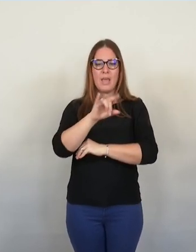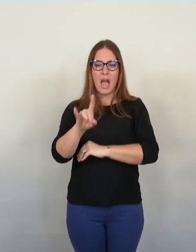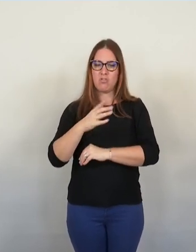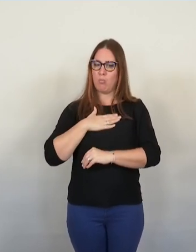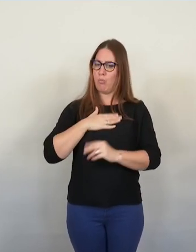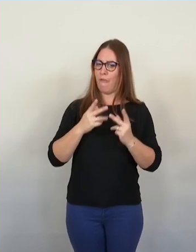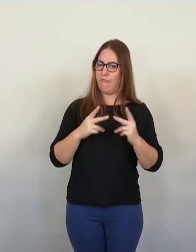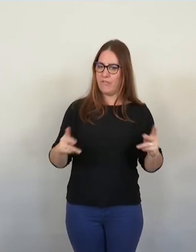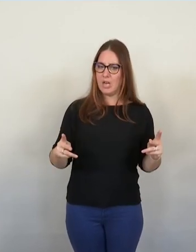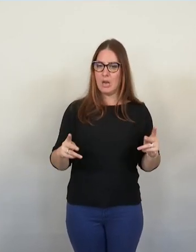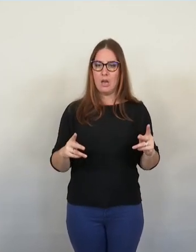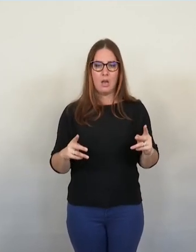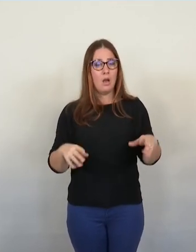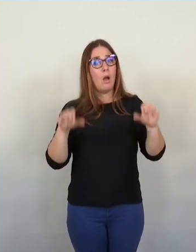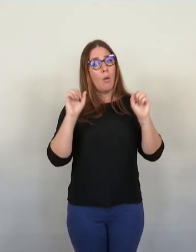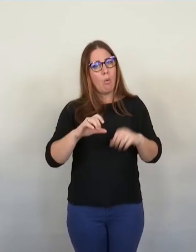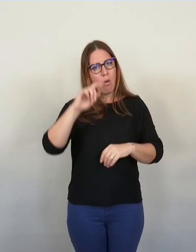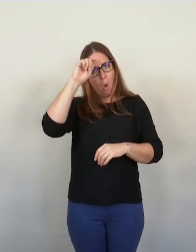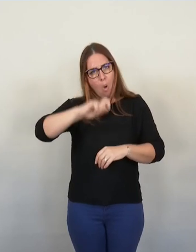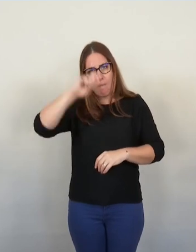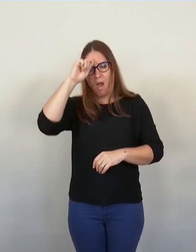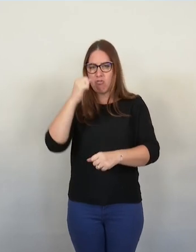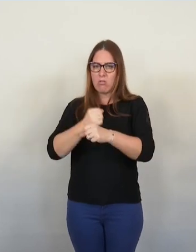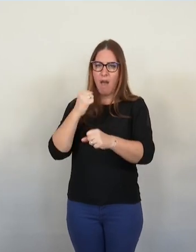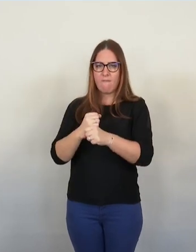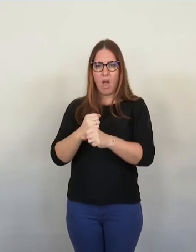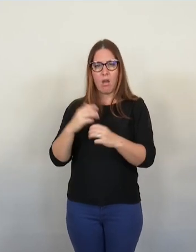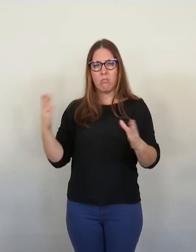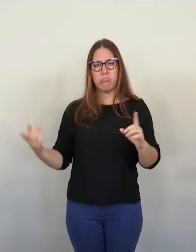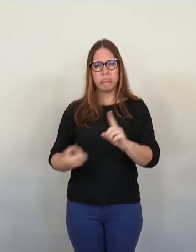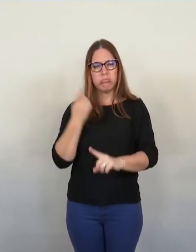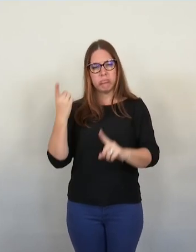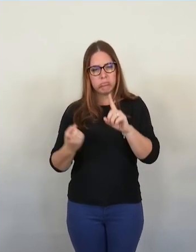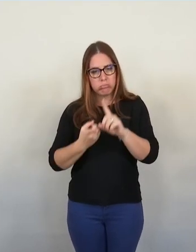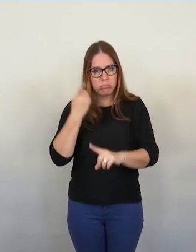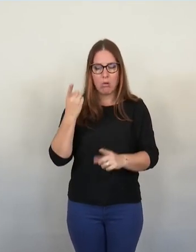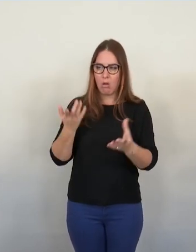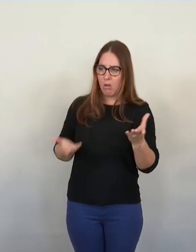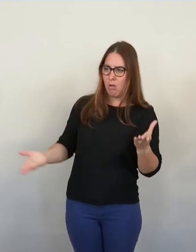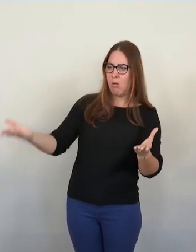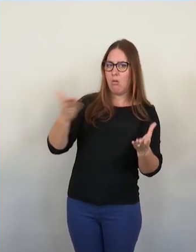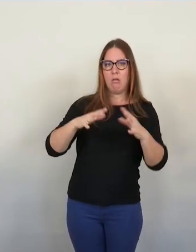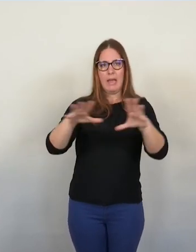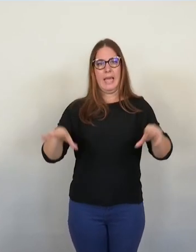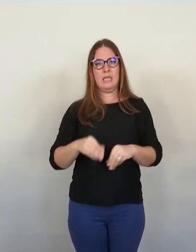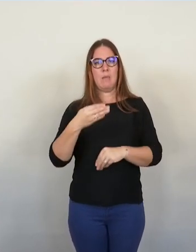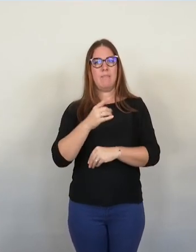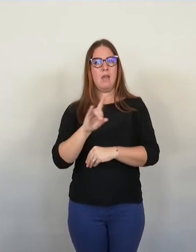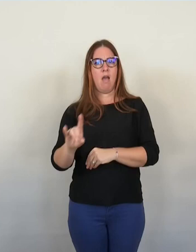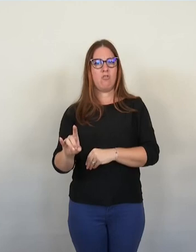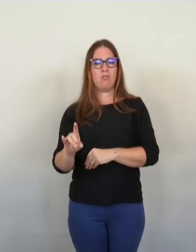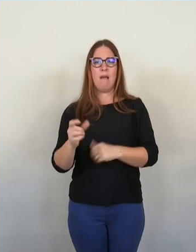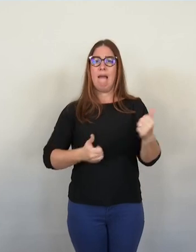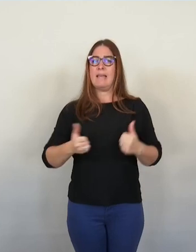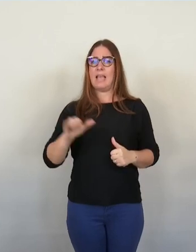ville nous permet donc de rendre hommage au travail essentiel réalisé par l'ensemble des équipes des MDH au service des